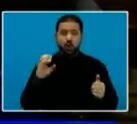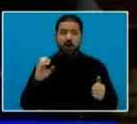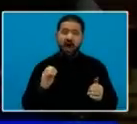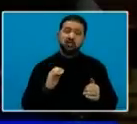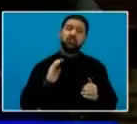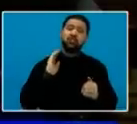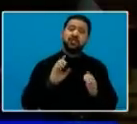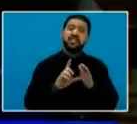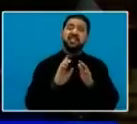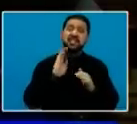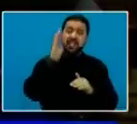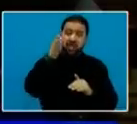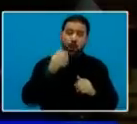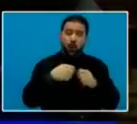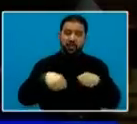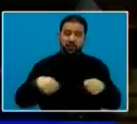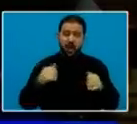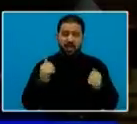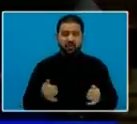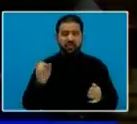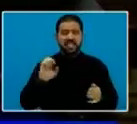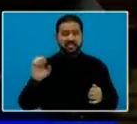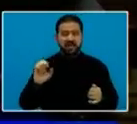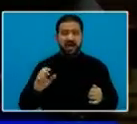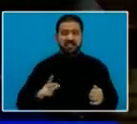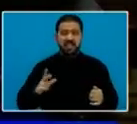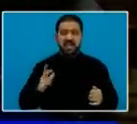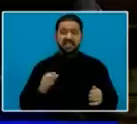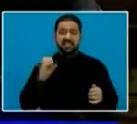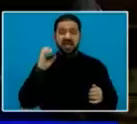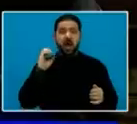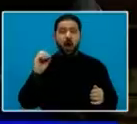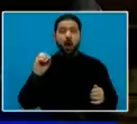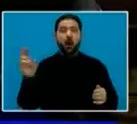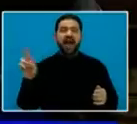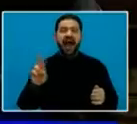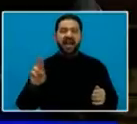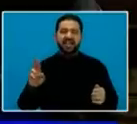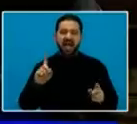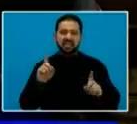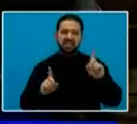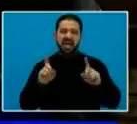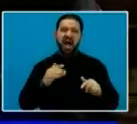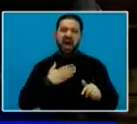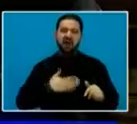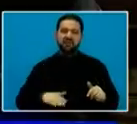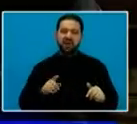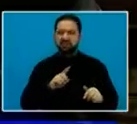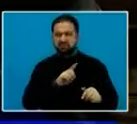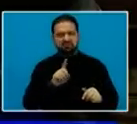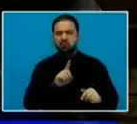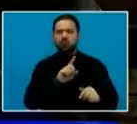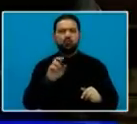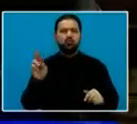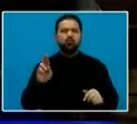de toate aceste explicații, să le spunem tehnice, este o realitate. Este, dacă vreți, nu doar